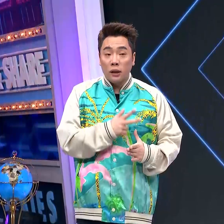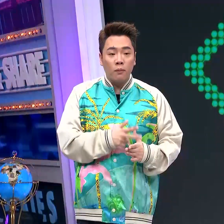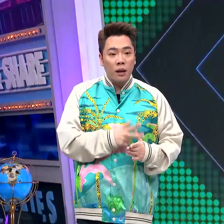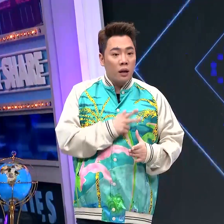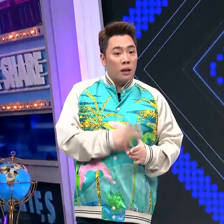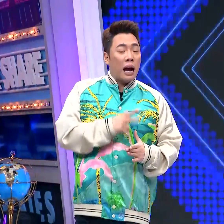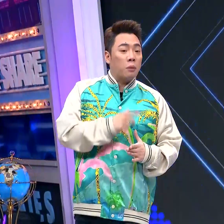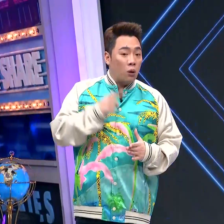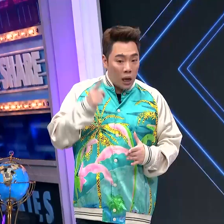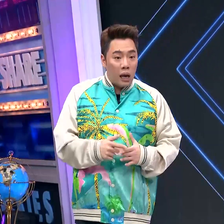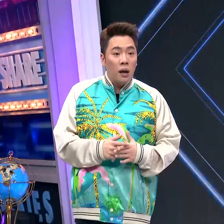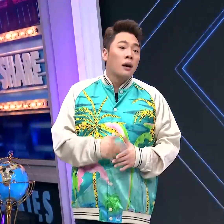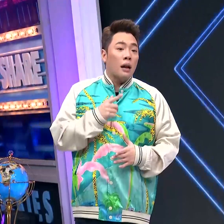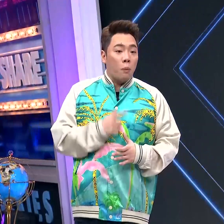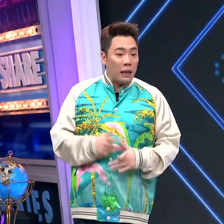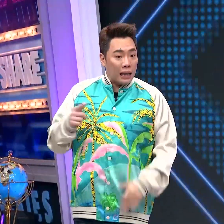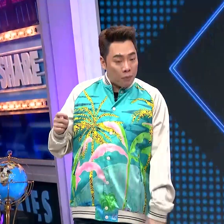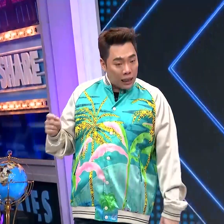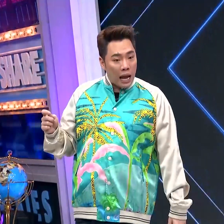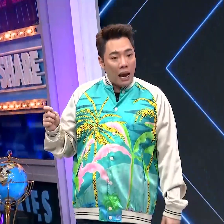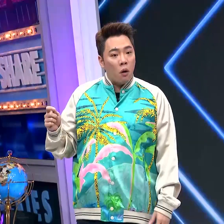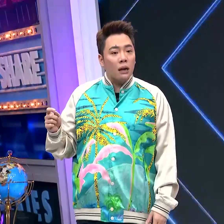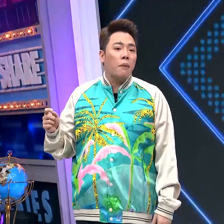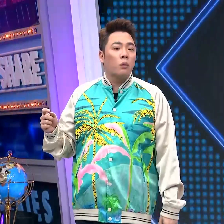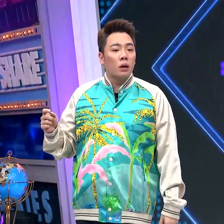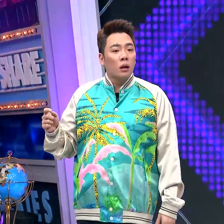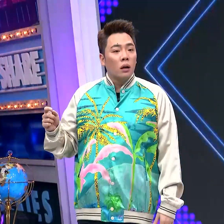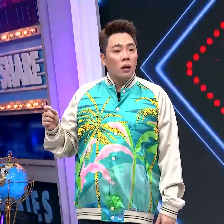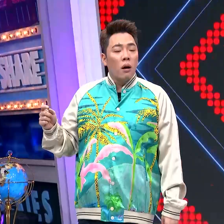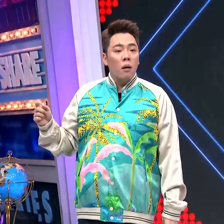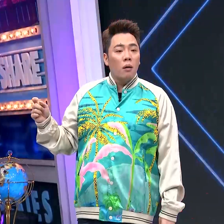ติชนนะครับทีวีเราไปติดตามได้ที่ไหนฮะมอสครับ